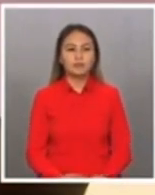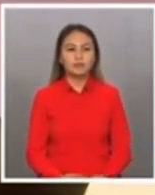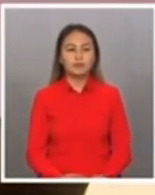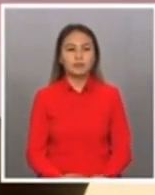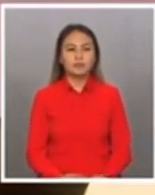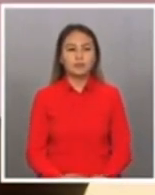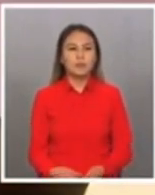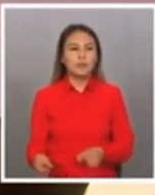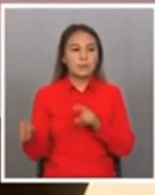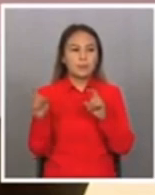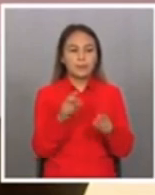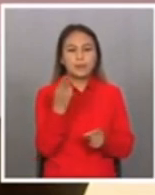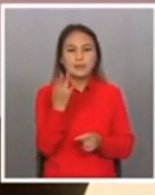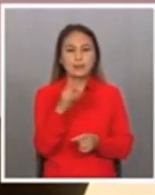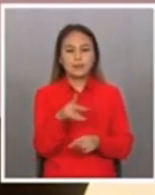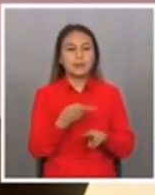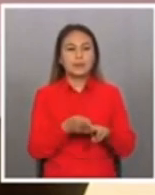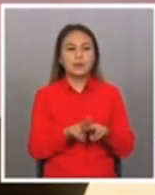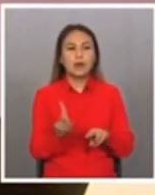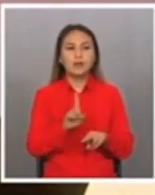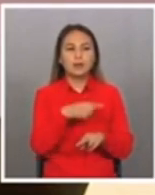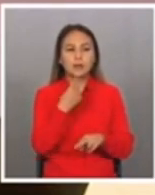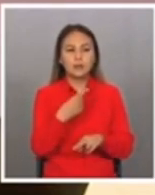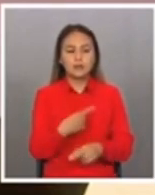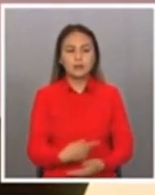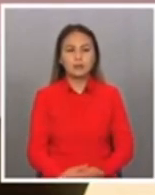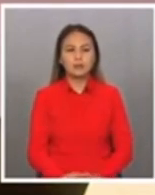Көшпелі цирк деп нені айтамыз?